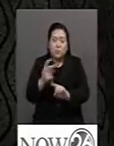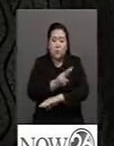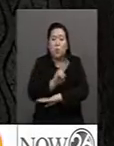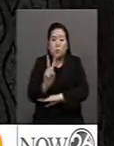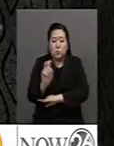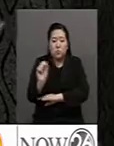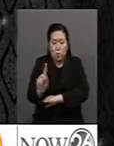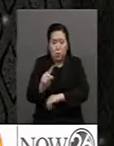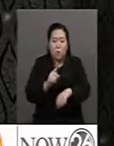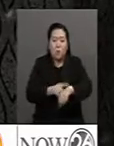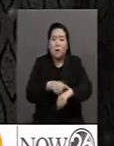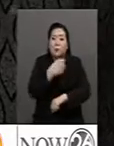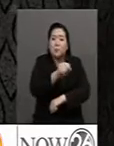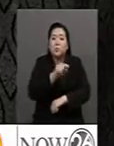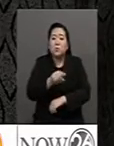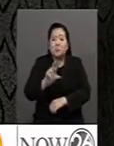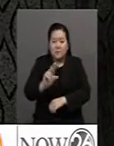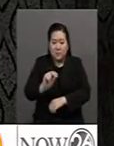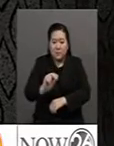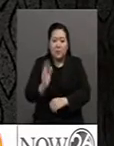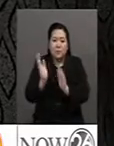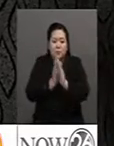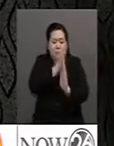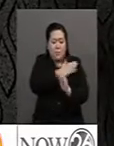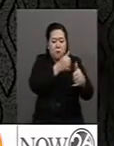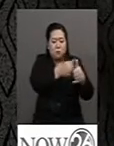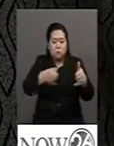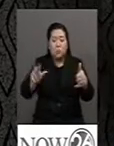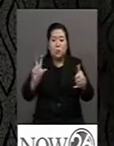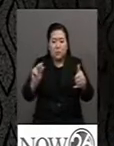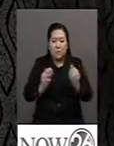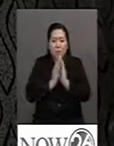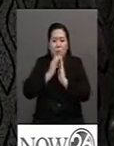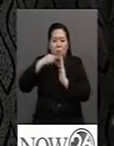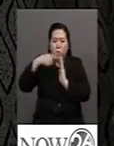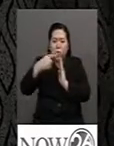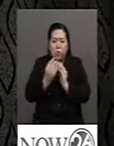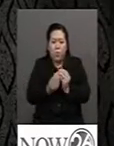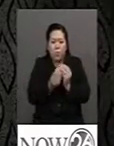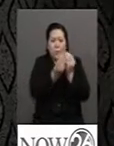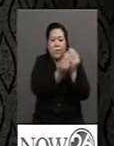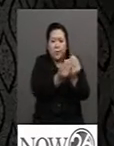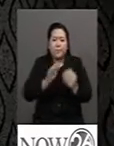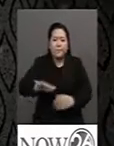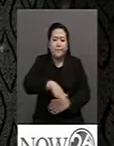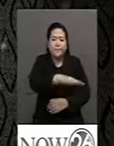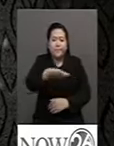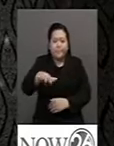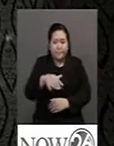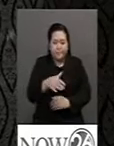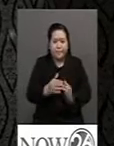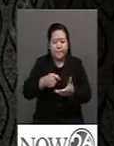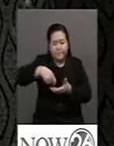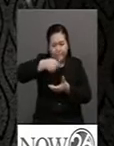2559เวลา 10:30 นพระสงฆ์30รูปสวดถวายพระพรรับพระราชทานฉัน